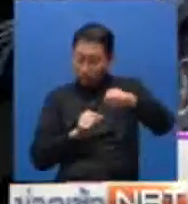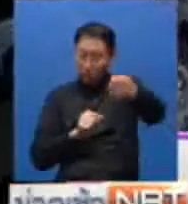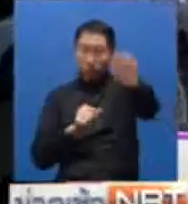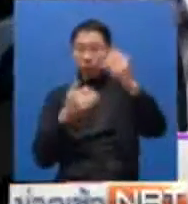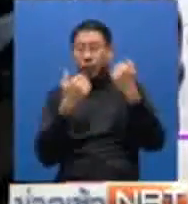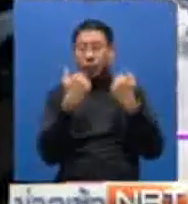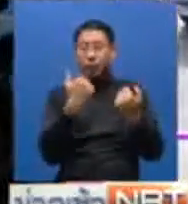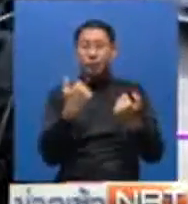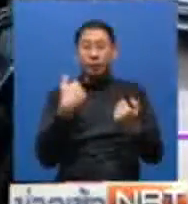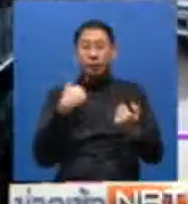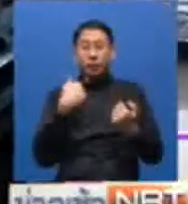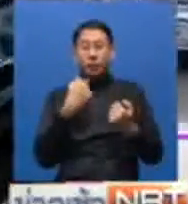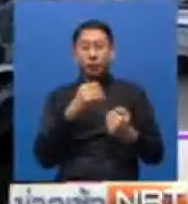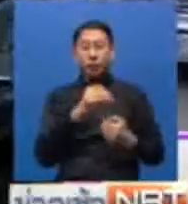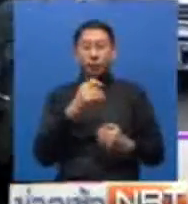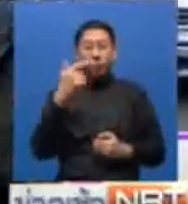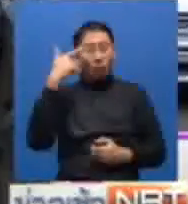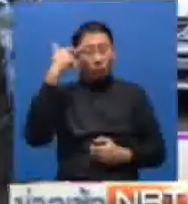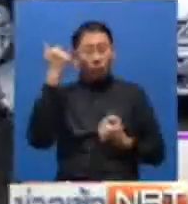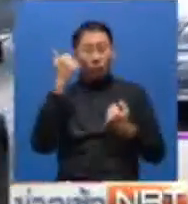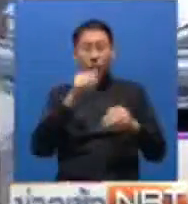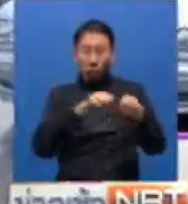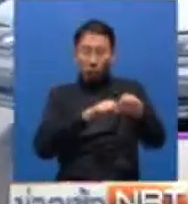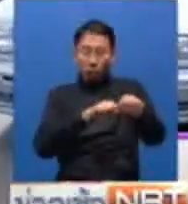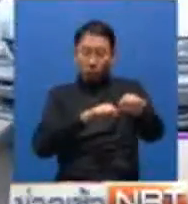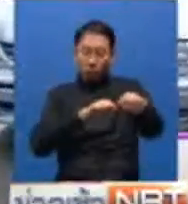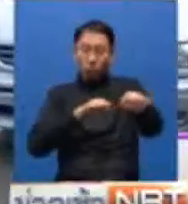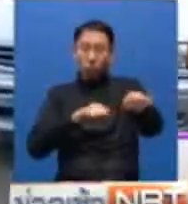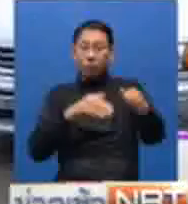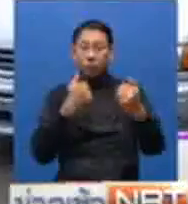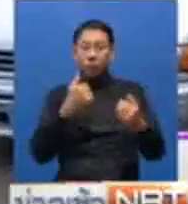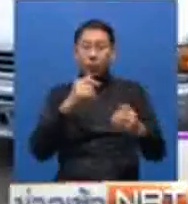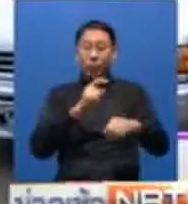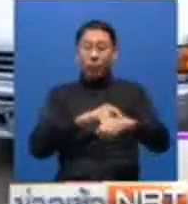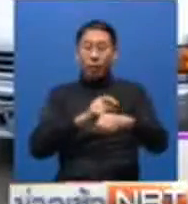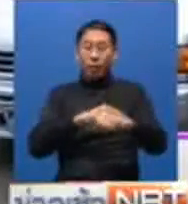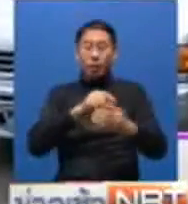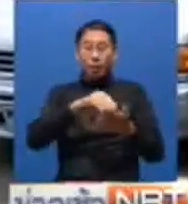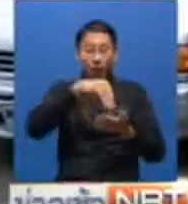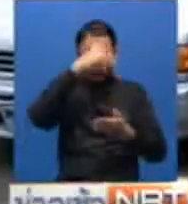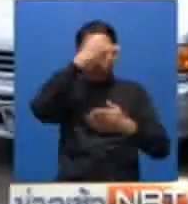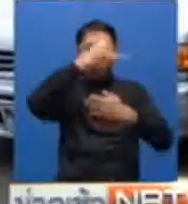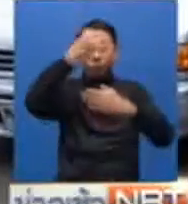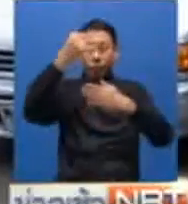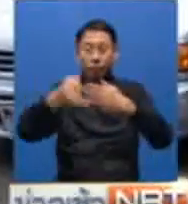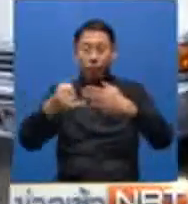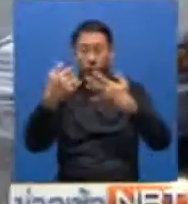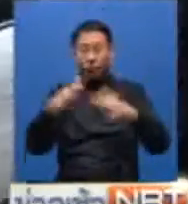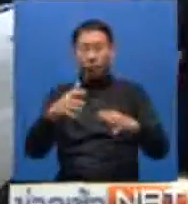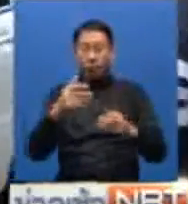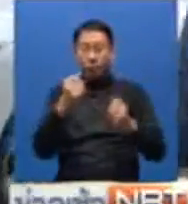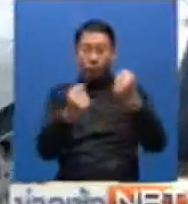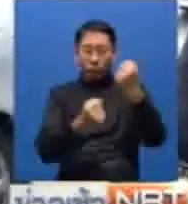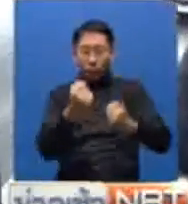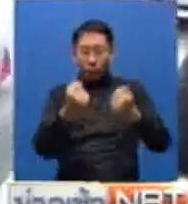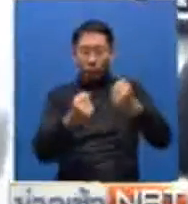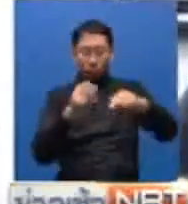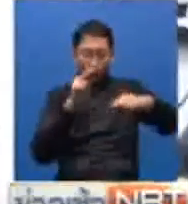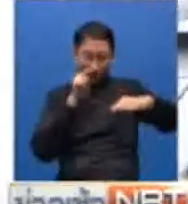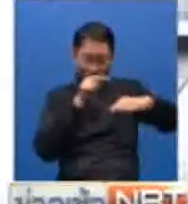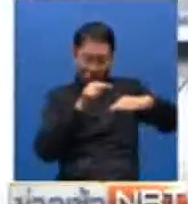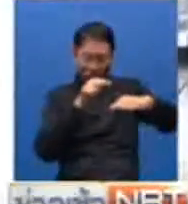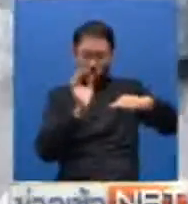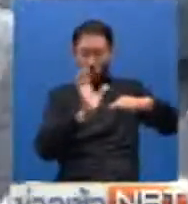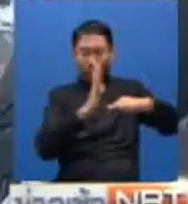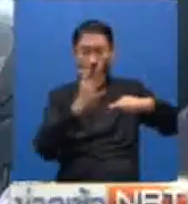ณดังกล่าวเนื่องจากการจราจรเริ่มหนาแน่นเพราะเป็นช่วงเวลาหลังเลิกเรียนแต่เมื่อไม่มีผู้ขับขี่ตำรวจจราจรจึง